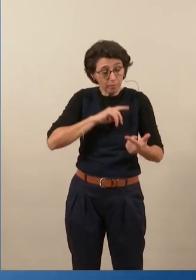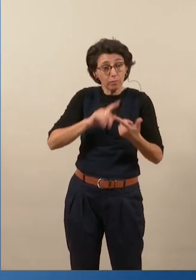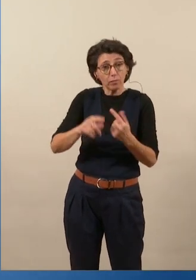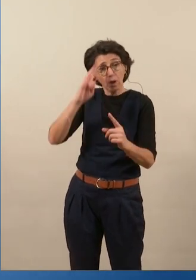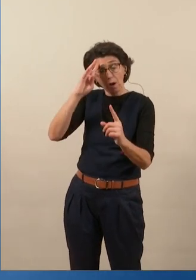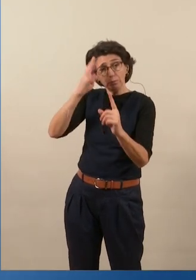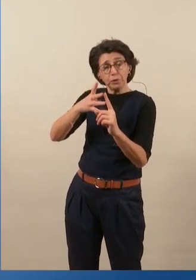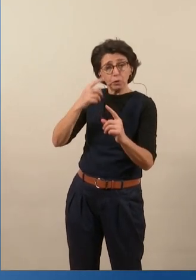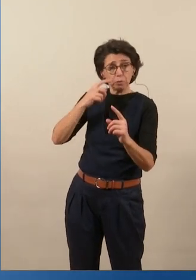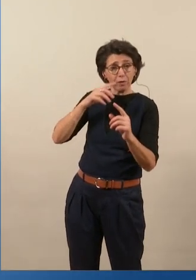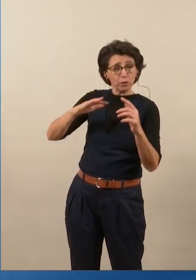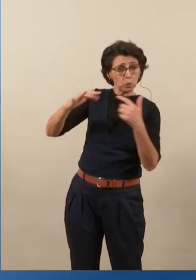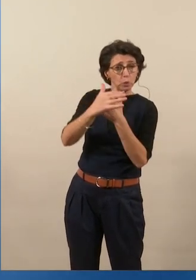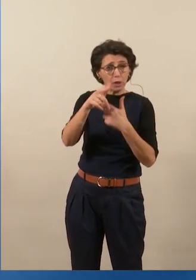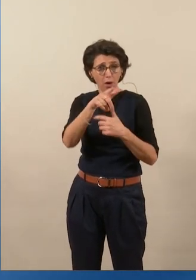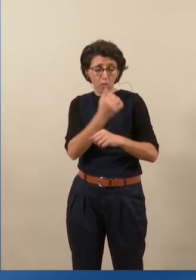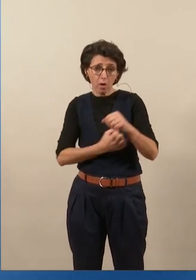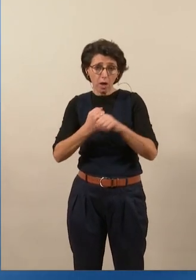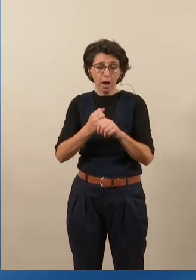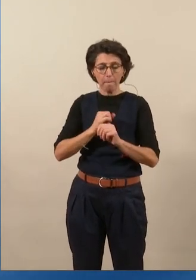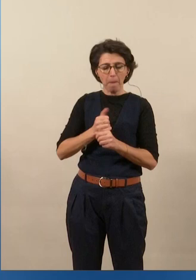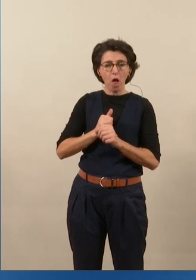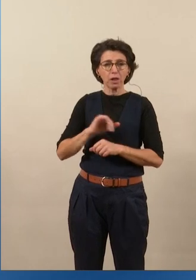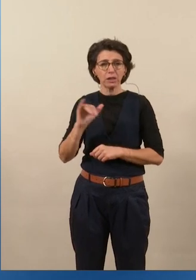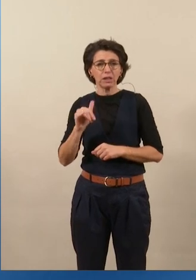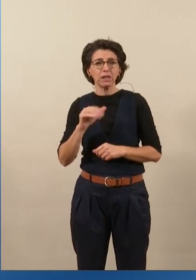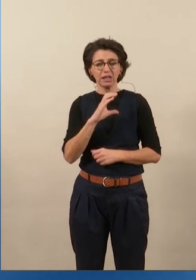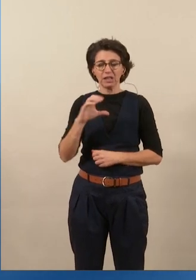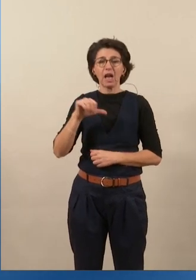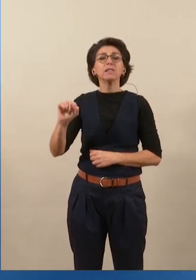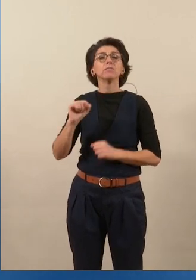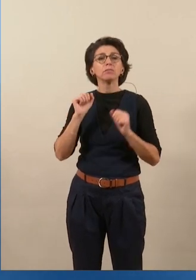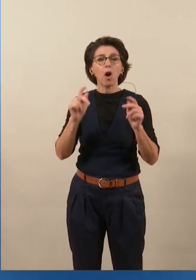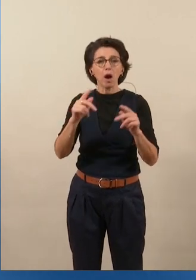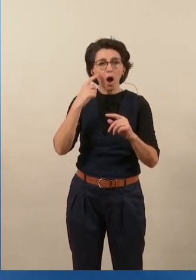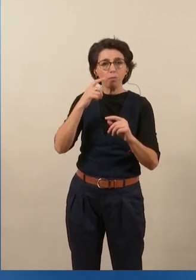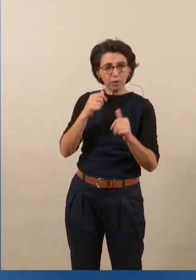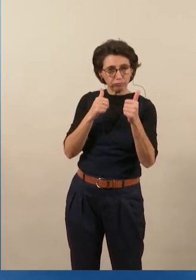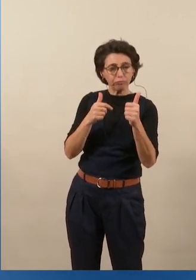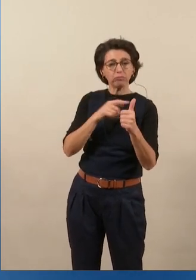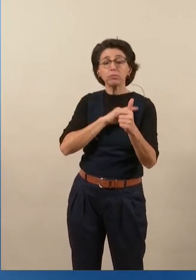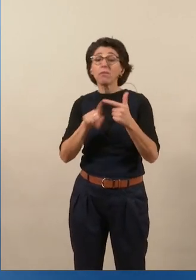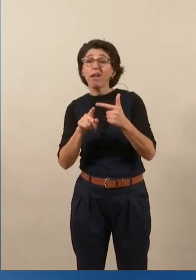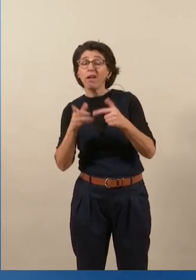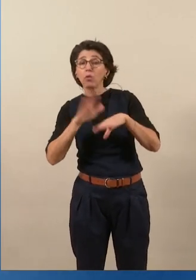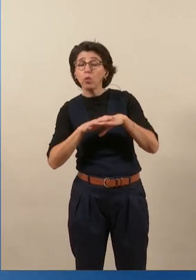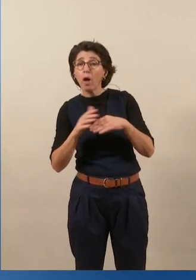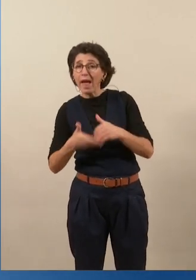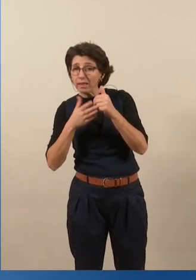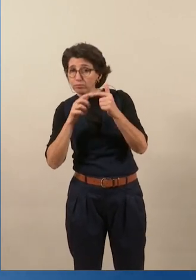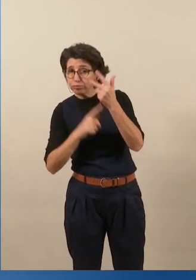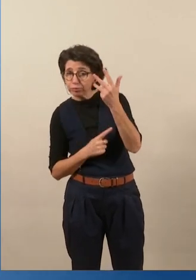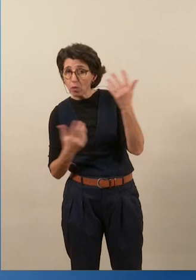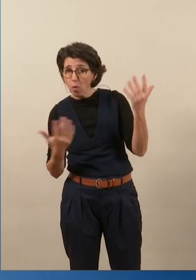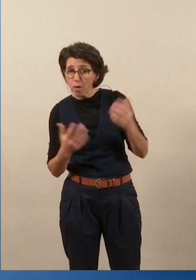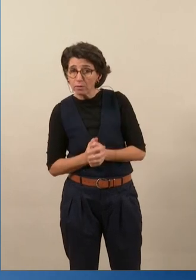sociale pilotée par le CCAS c'est bien d'observer mais ensuite queles sont concrètement les aides à porter à ces personnes en